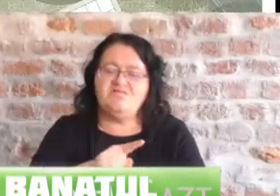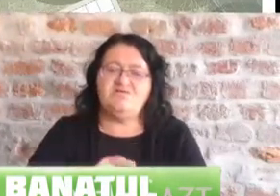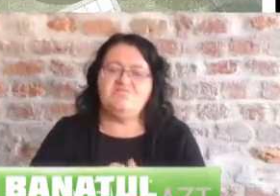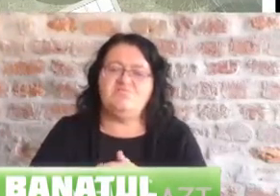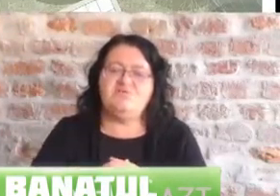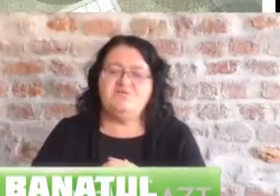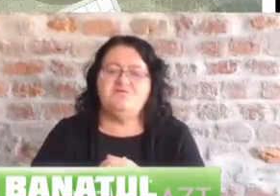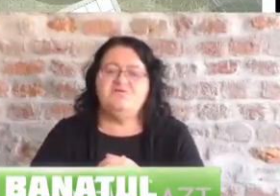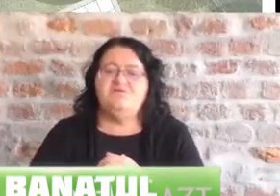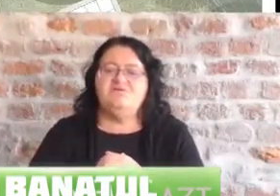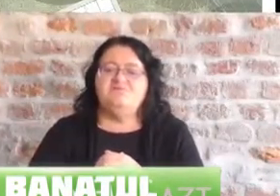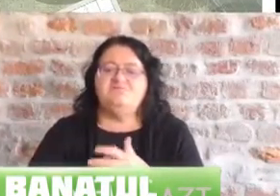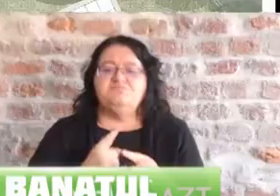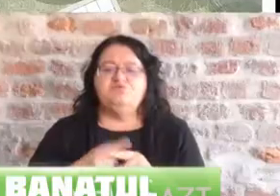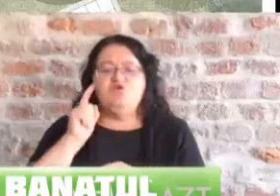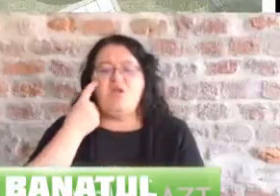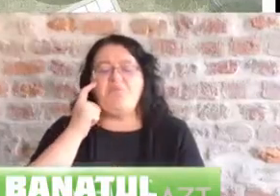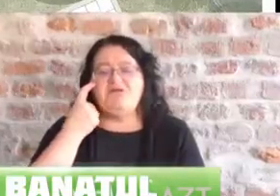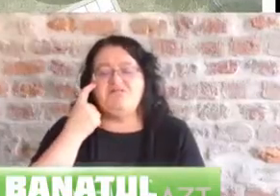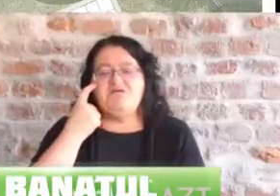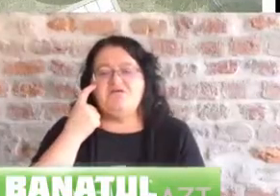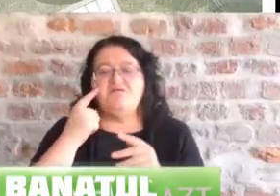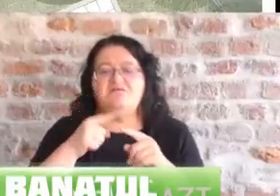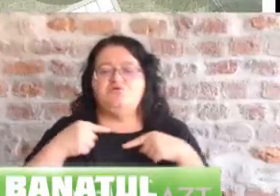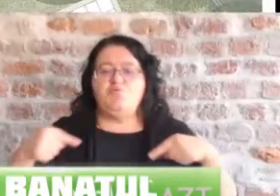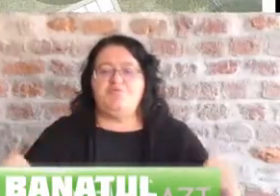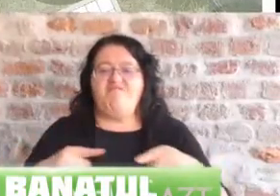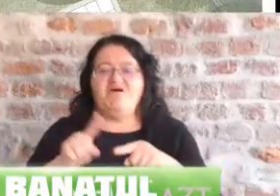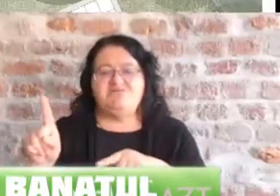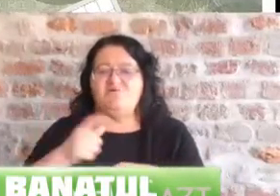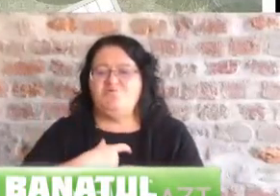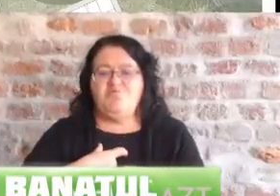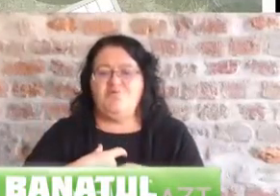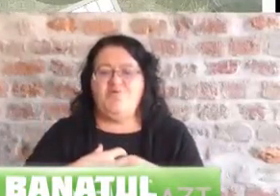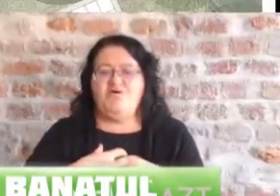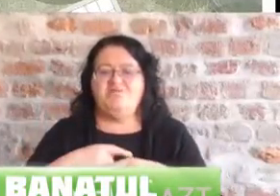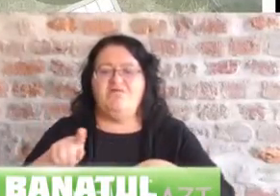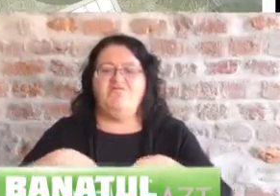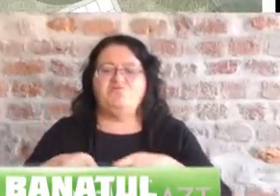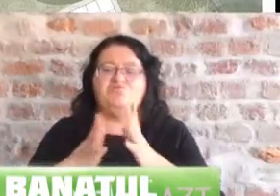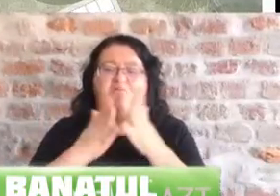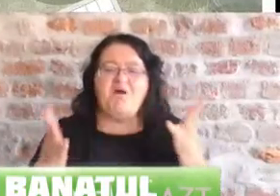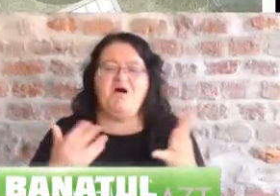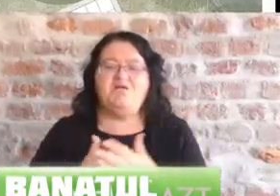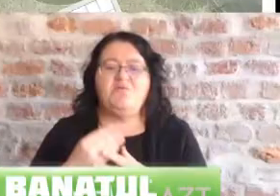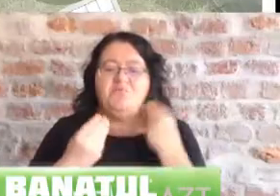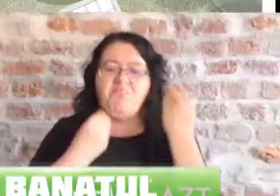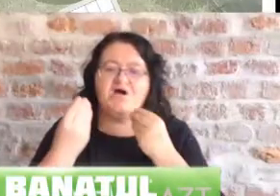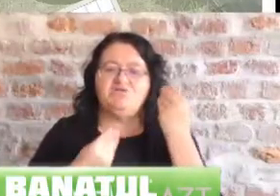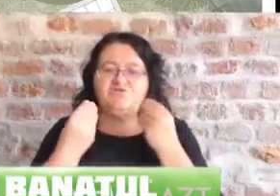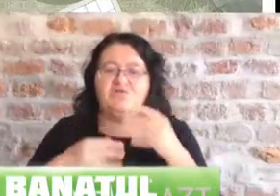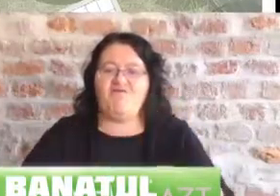timpului. Și ne-am gândit, suprafața lui nu permitea ca să-l activăm cu o funcțiune foarte mare și atunci am imaginat